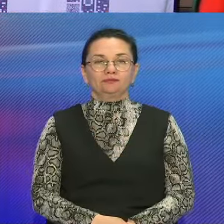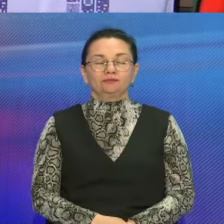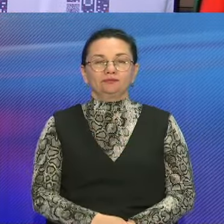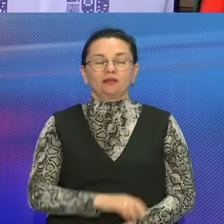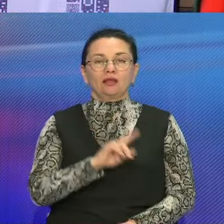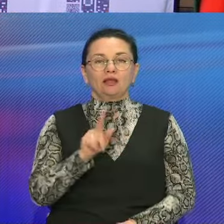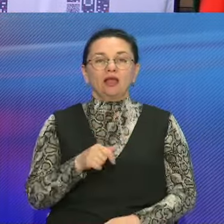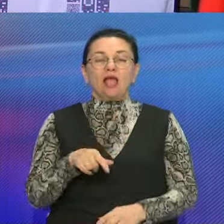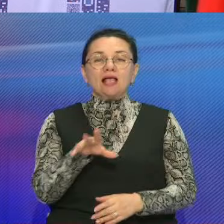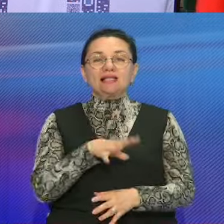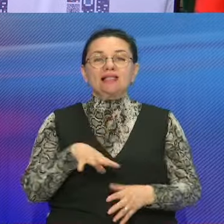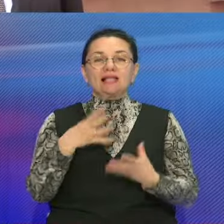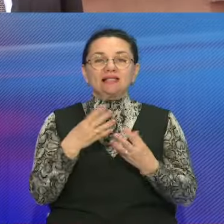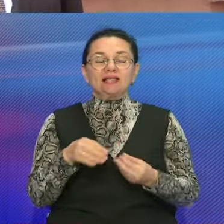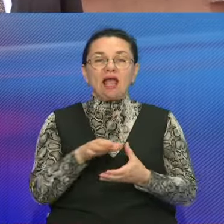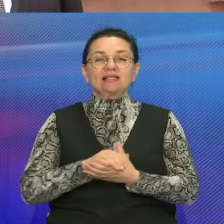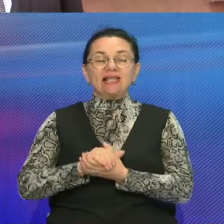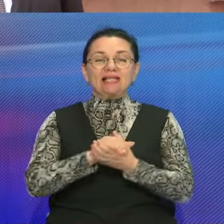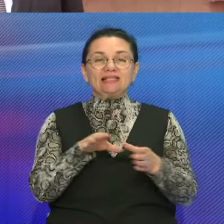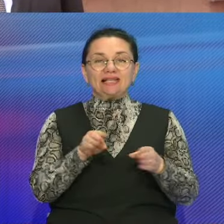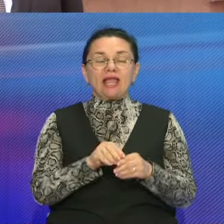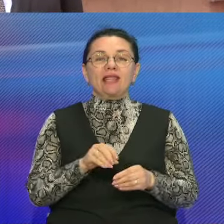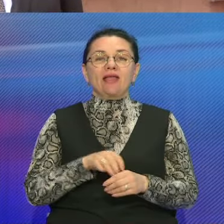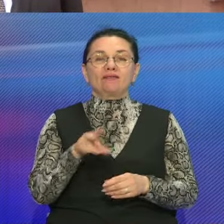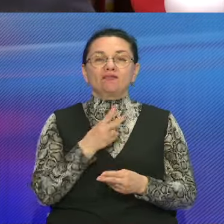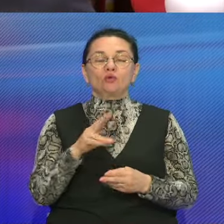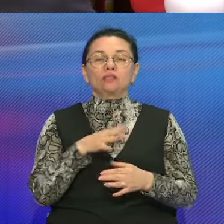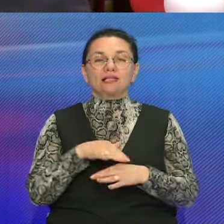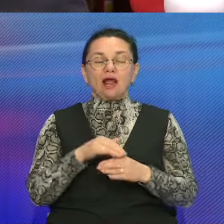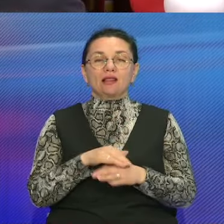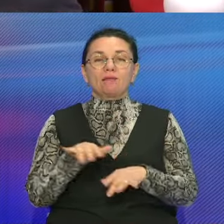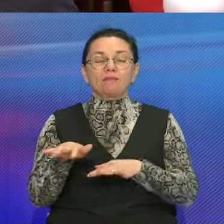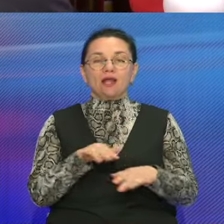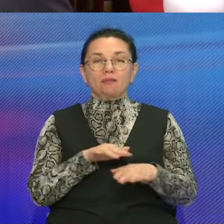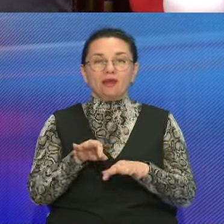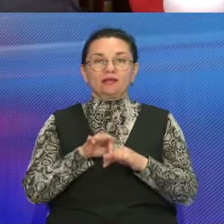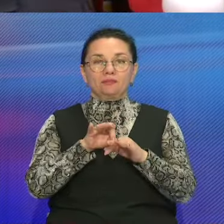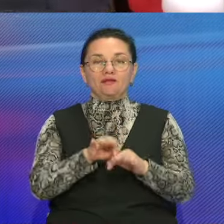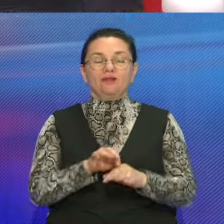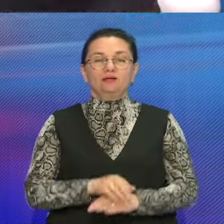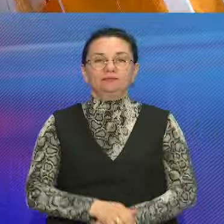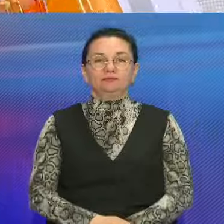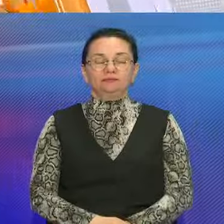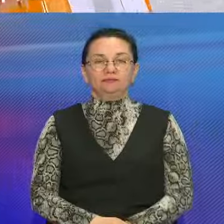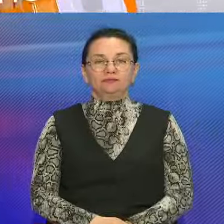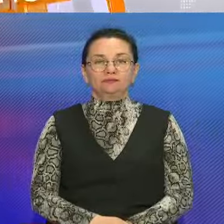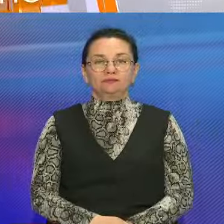До Дня єднання народу Білорусі і Росії у грудні провели тематичне мероприємство і урочисте відкритті.